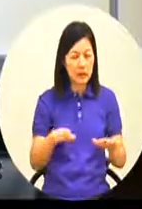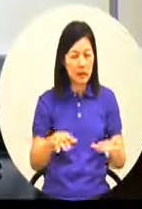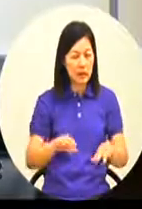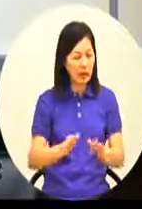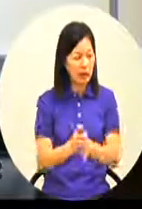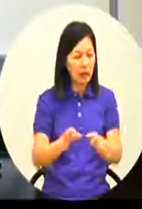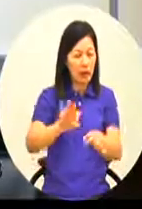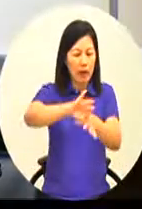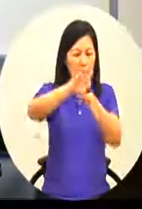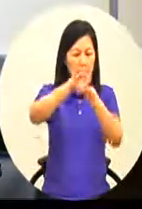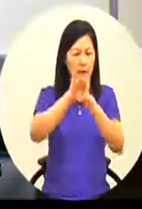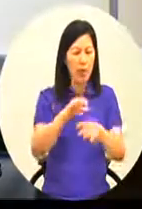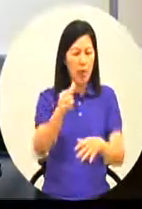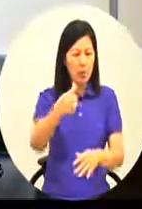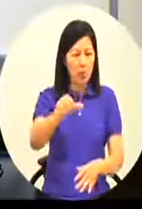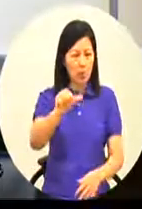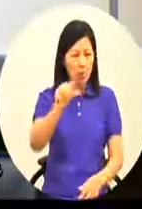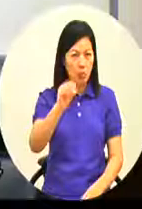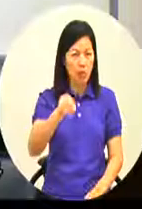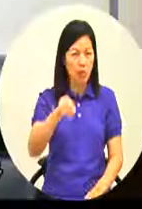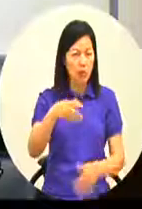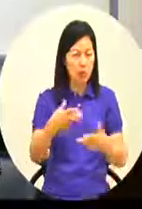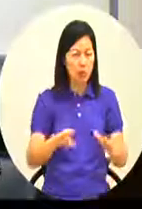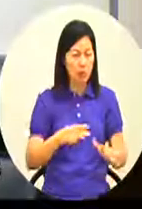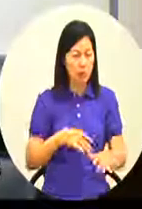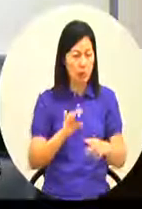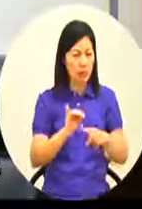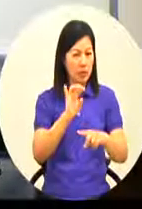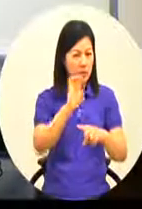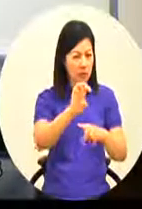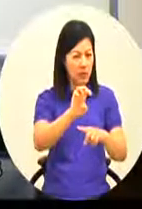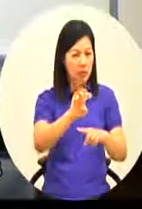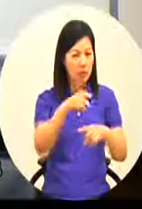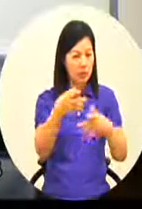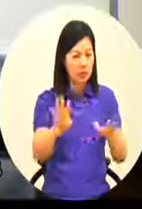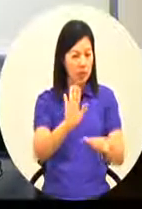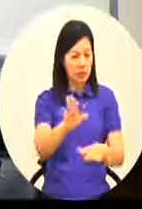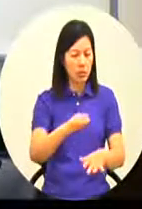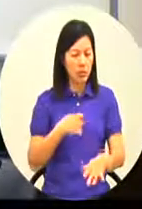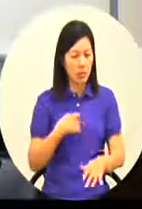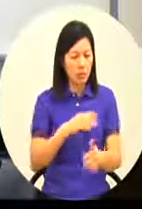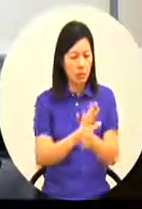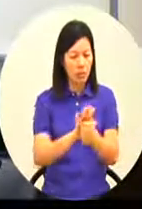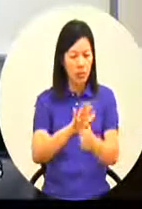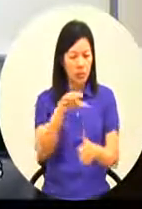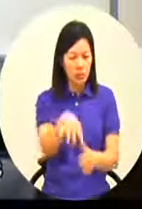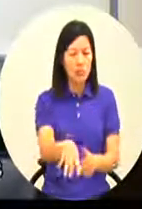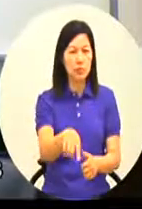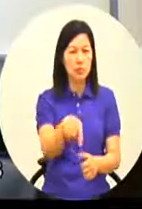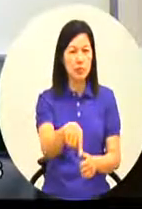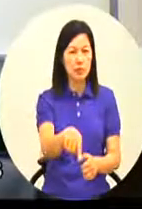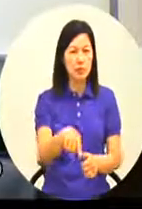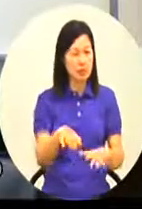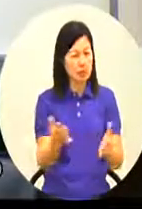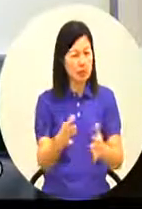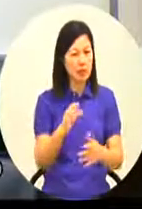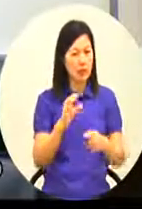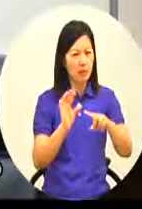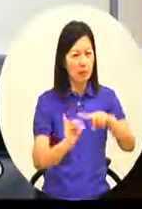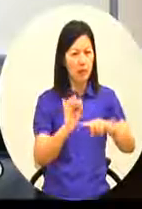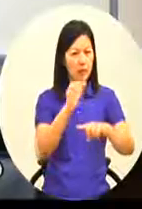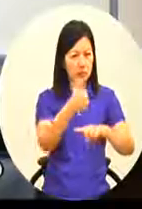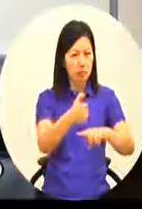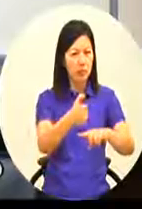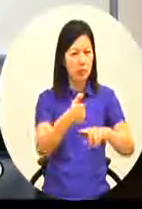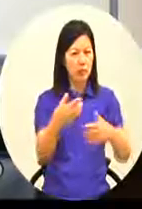是五万多，是40几%。我所在的服务处的所在地区大概都50几%，凤